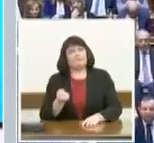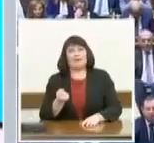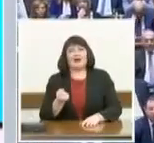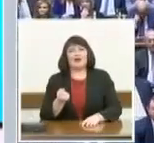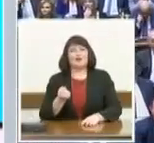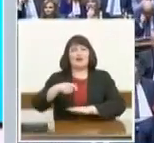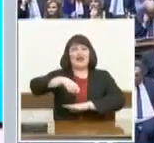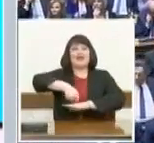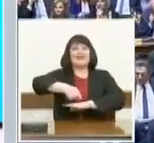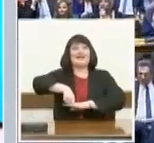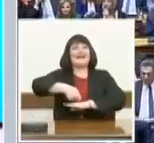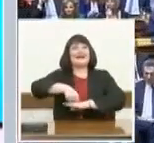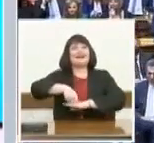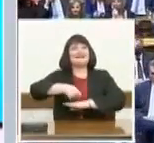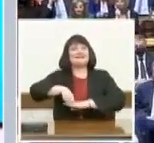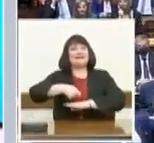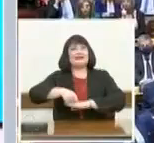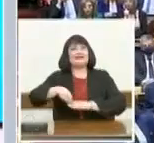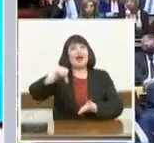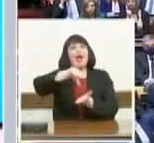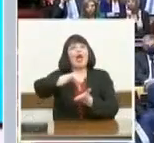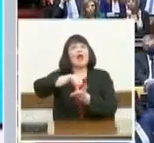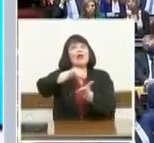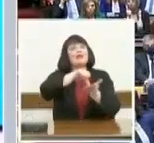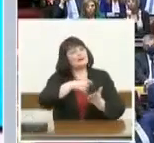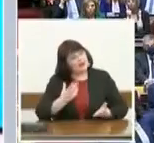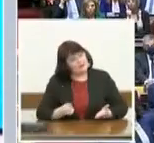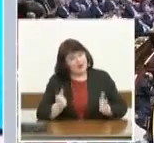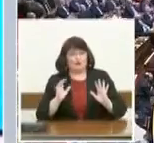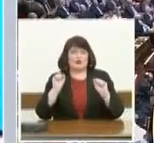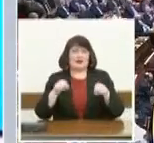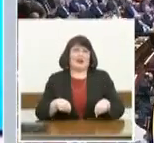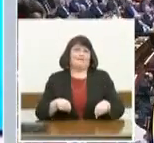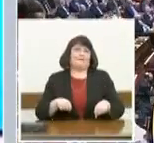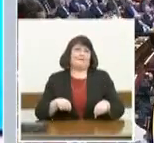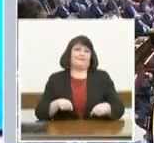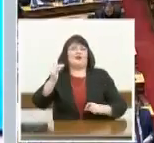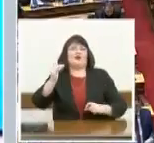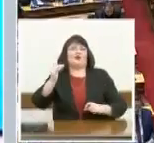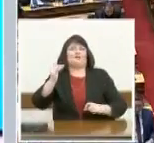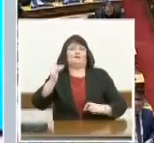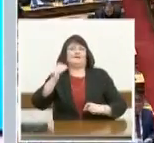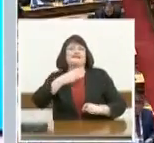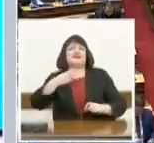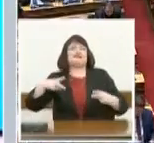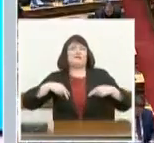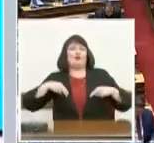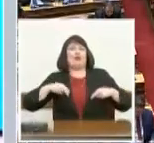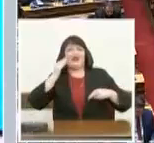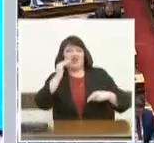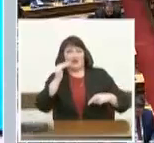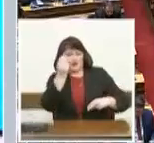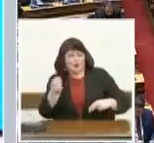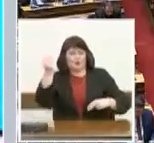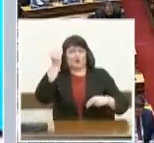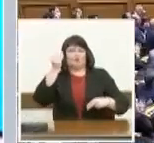ένα ζευγάρι. Τι σημαίνει προοδευτισμό. Εγώ θα το πω τώρα. Ξέρω ότι ένα ζευγάρι, νέα παιδιά, για να πάνε να νοικιάσουν ένα διάρρη κάπου στην Αθήνα αυτή τη